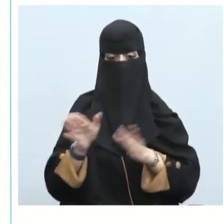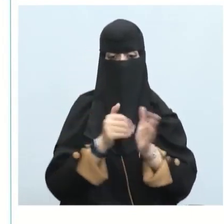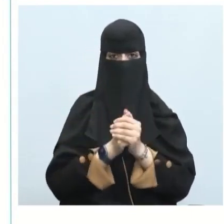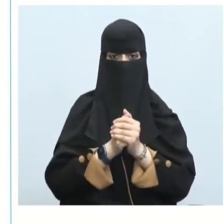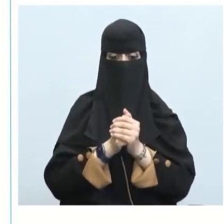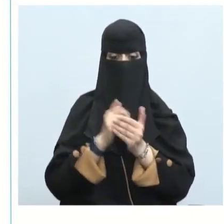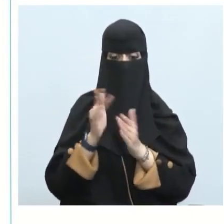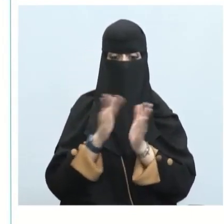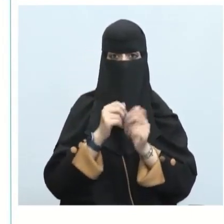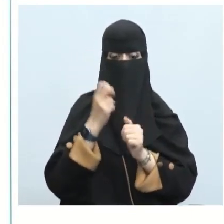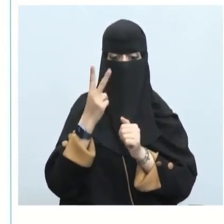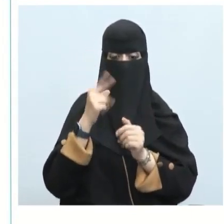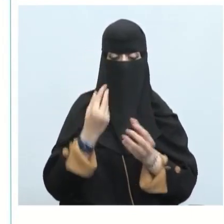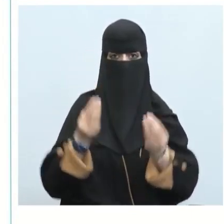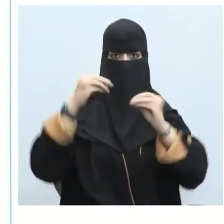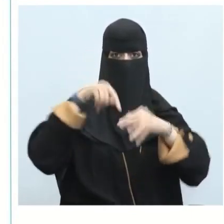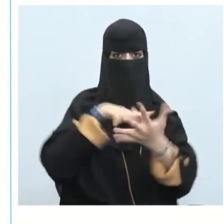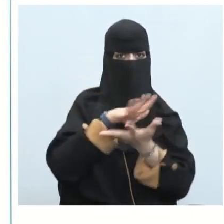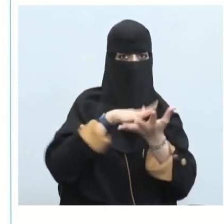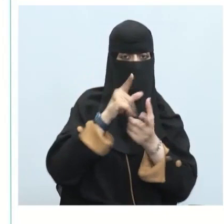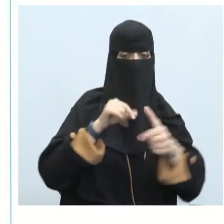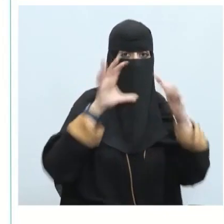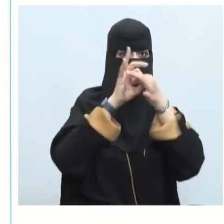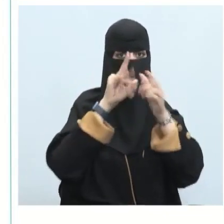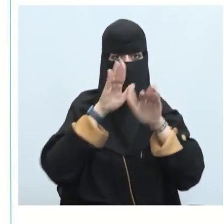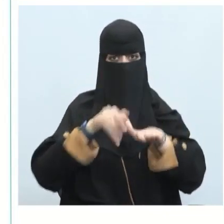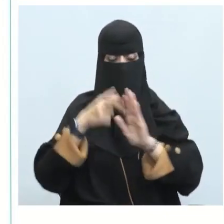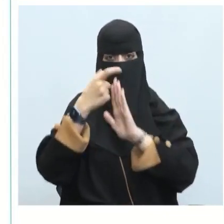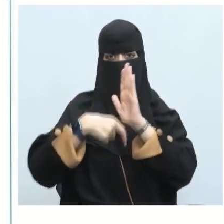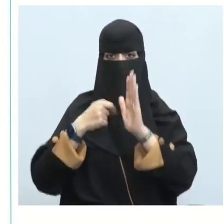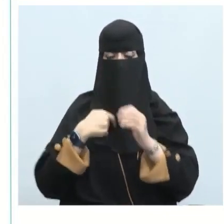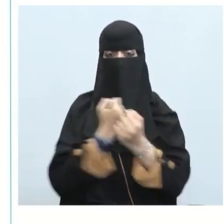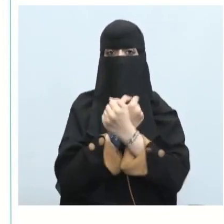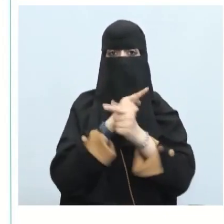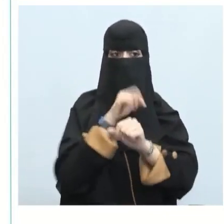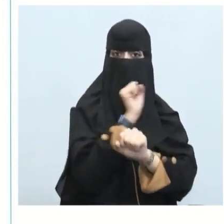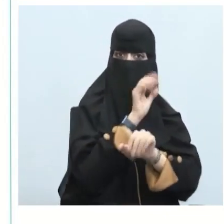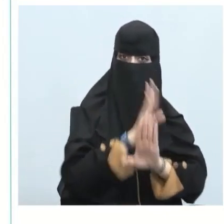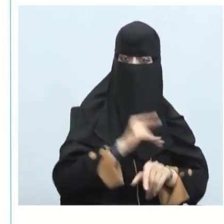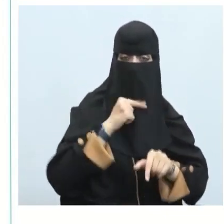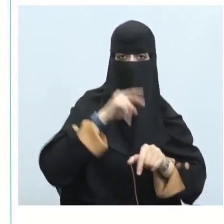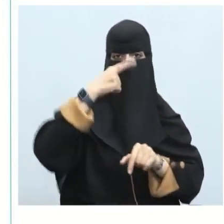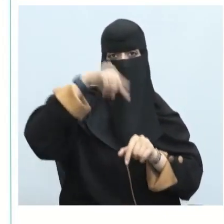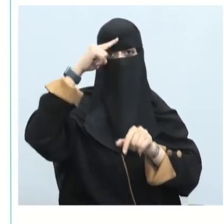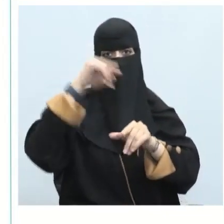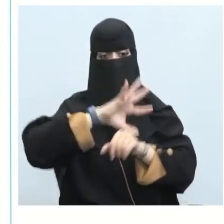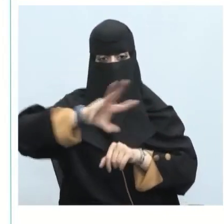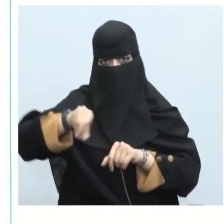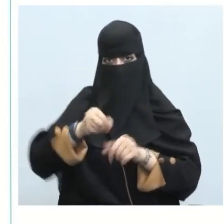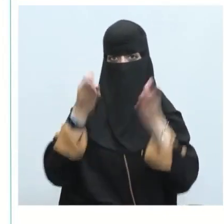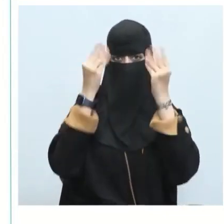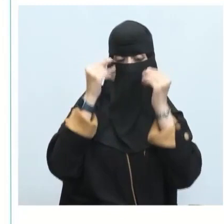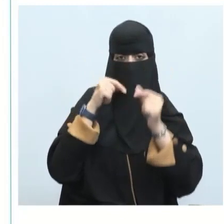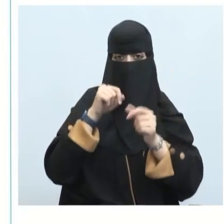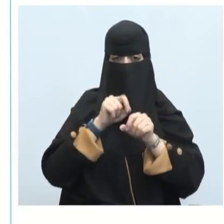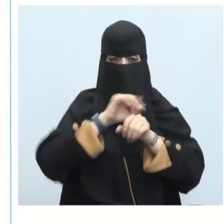للخطر ثانيا زياده المشكلات المتعلقه بقضايا الامن والخصوصيه كسرق البيانات والاحتيال